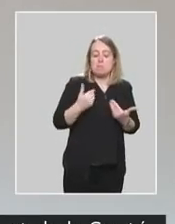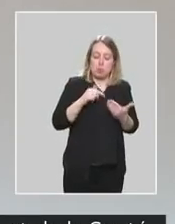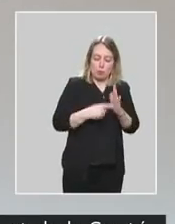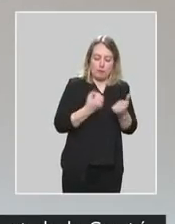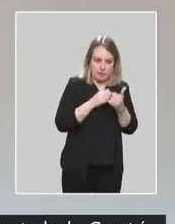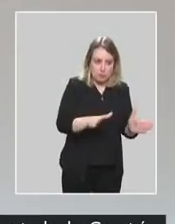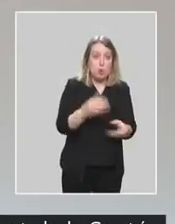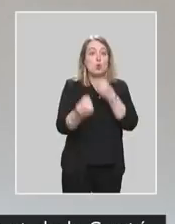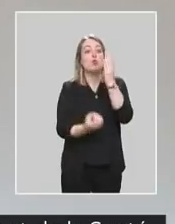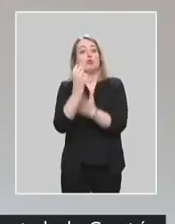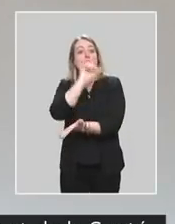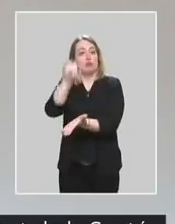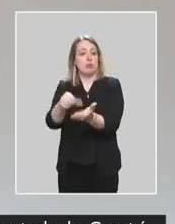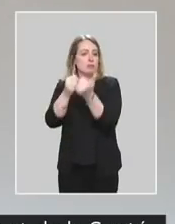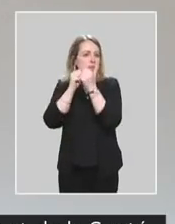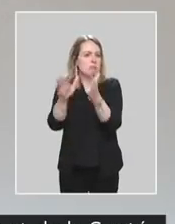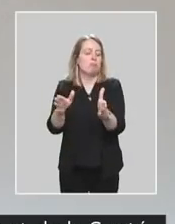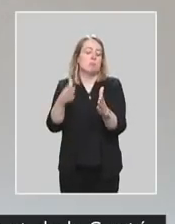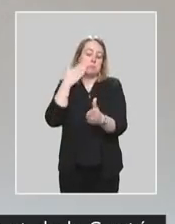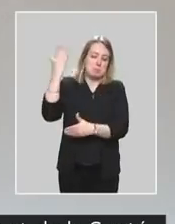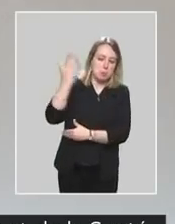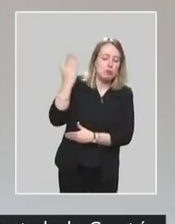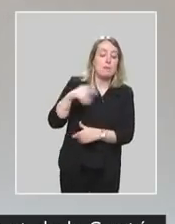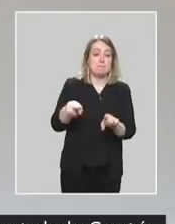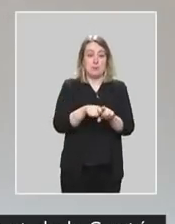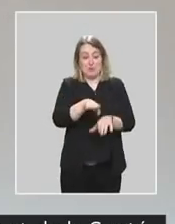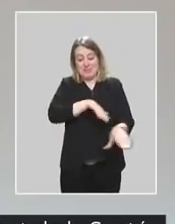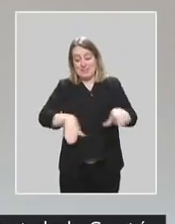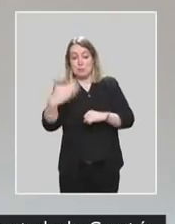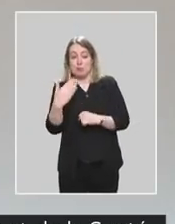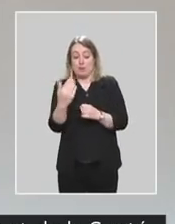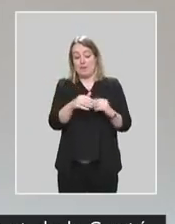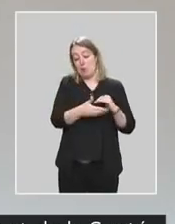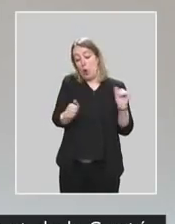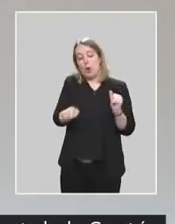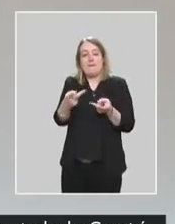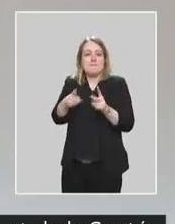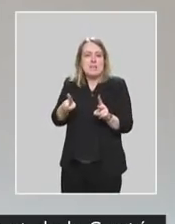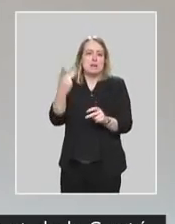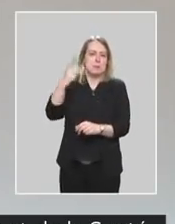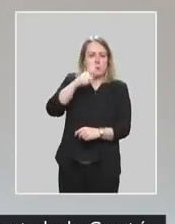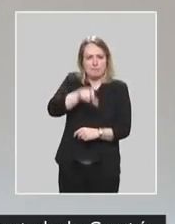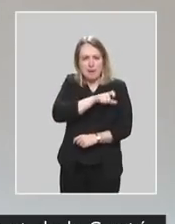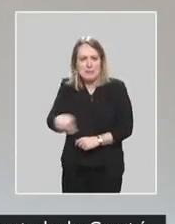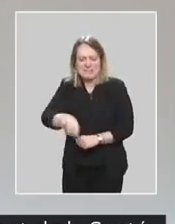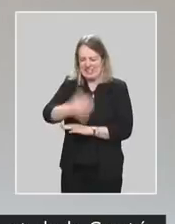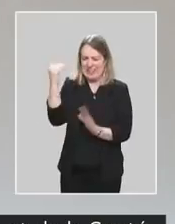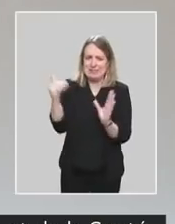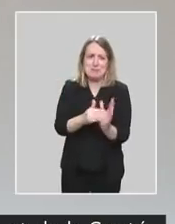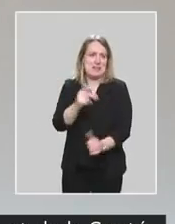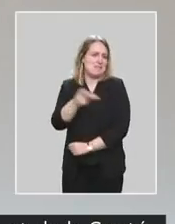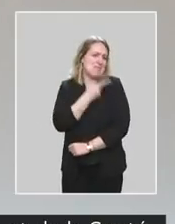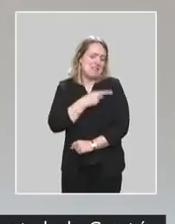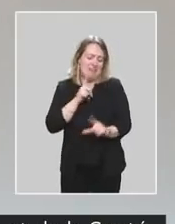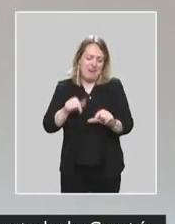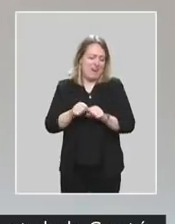d'autres centres là où ils avaient été fermés et où ça fait sens. Mais nous nous appuyons aussi massivement vers un transfert vers la ville, vers vos pharmaciens, ils sont 15 000, les médecins, ils sont des milliers,